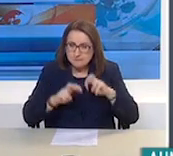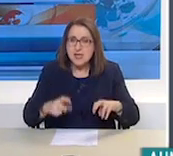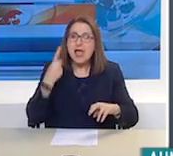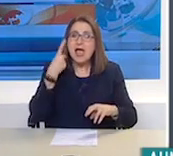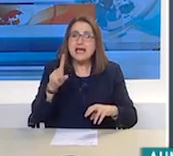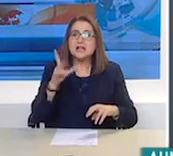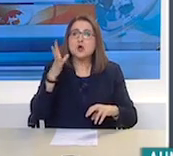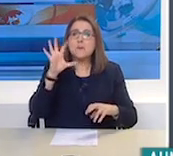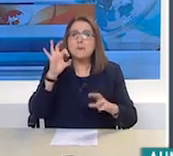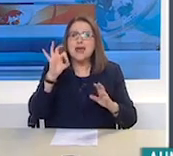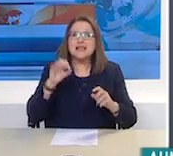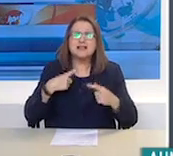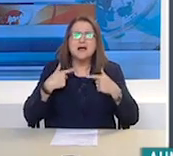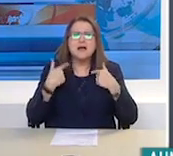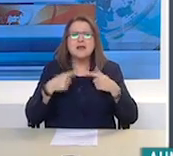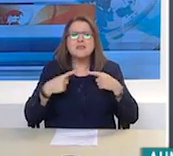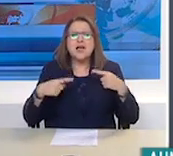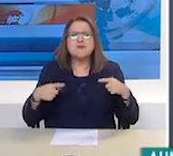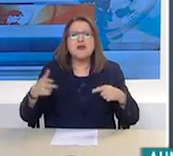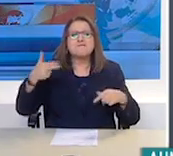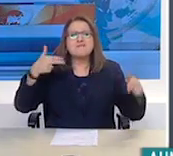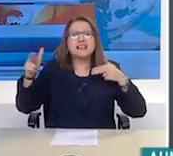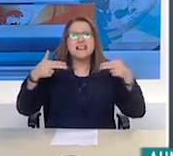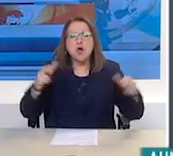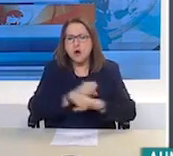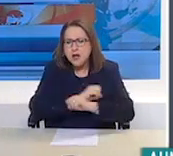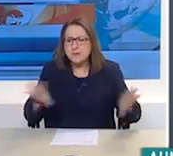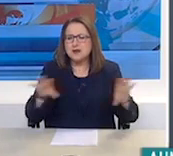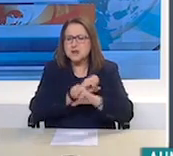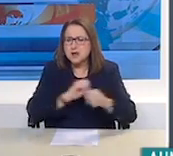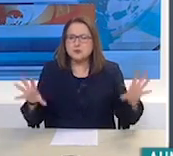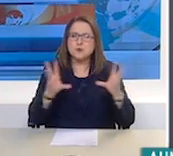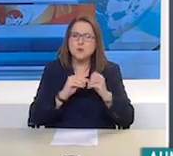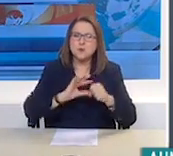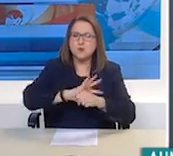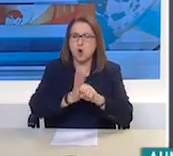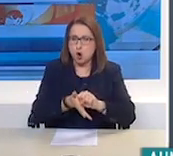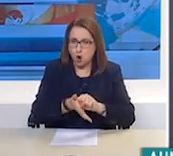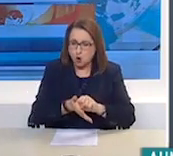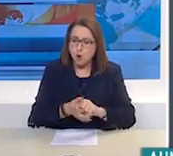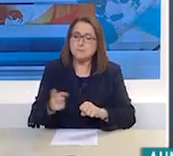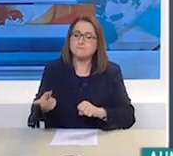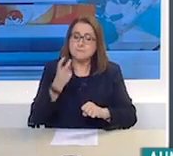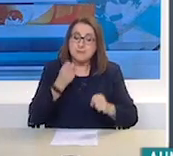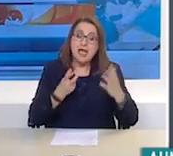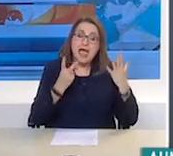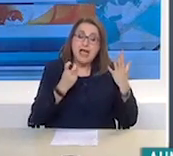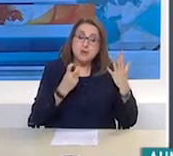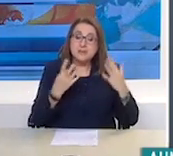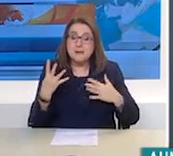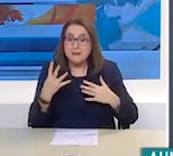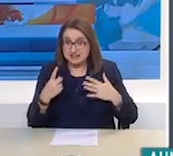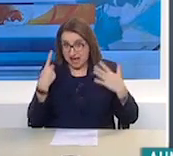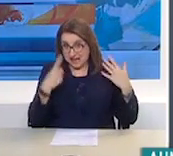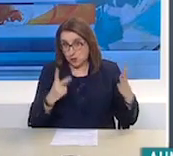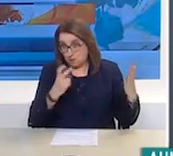150 πλέον δημοφιλή που ενημέρωναν το κοινό για το νέο κορονοϊό, στη συνέχεια τα υπέβαλαν σε ένα εξαντλητικό έλεγχο και